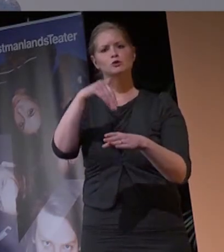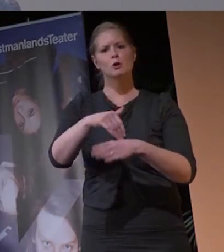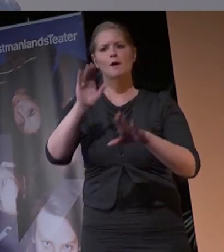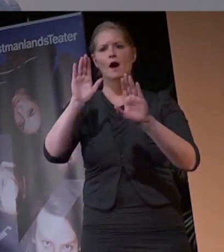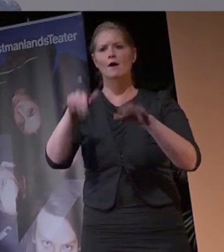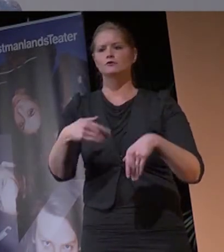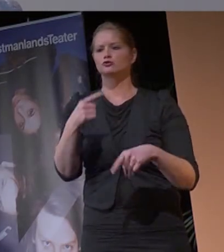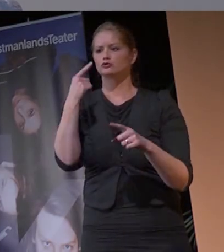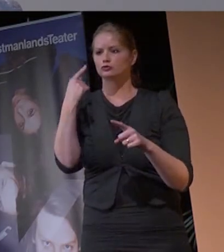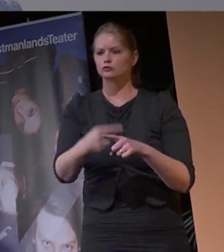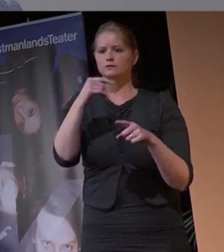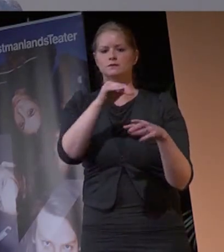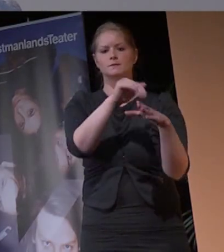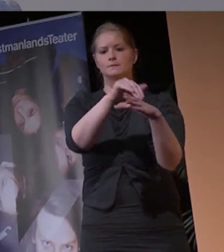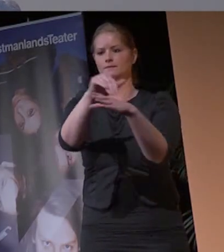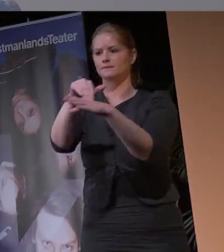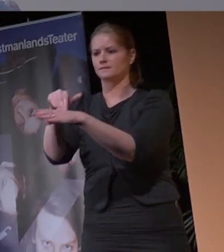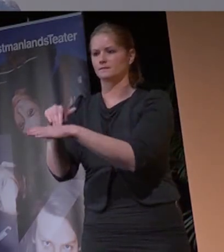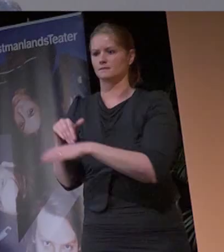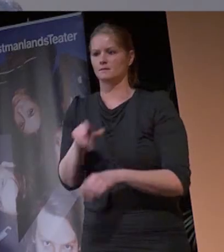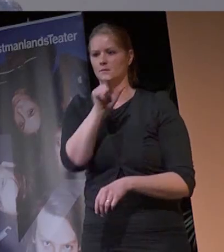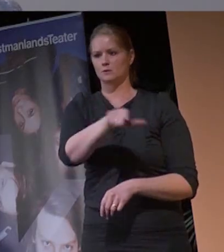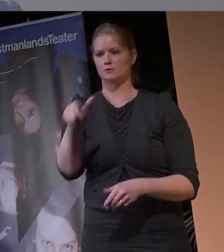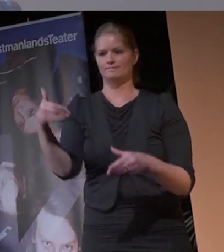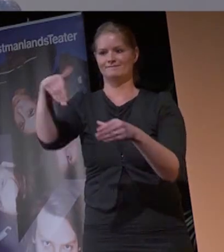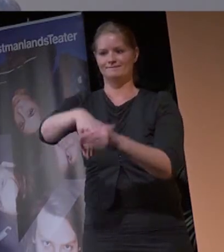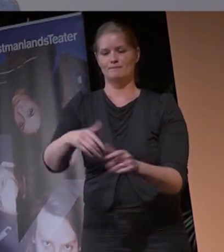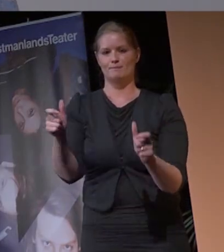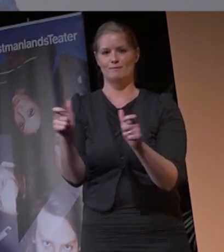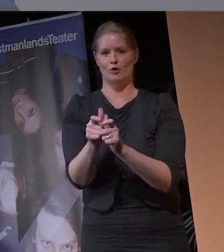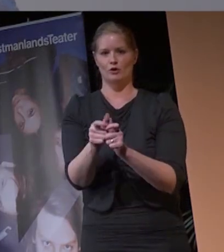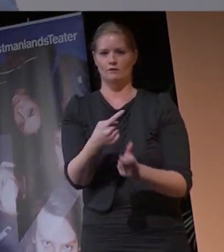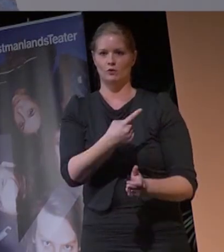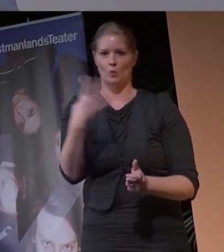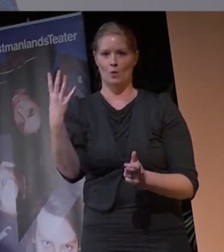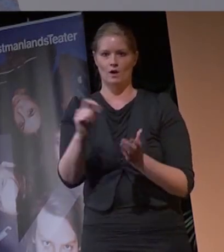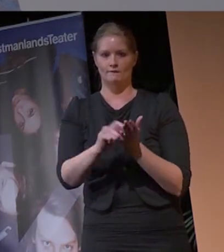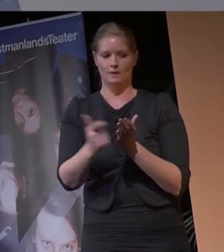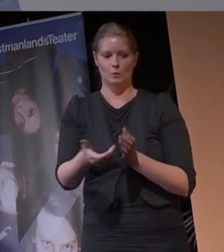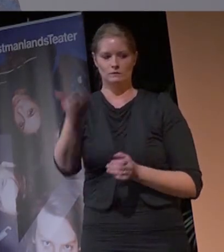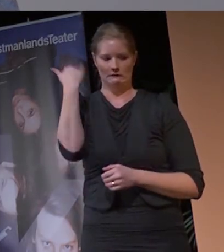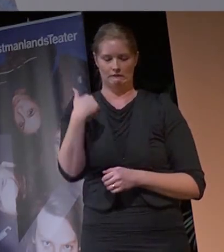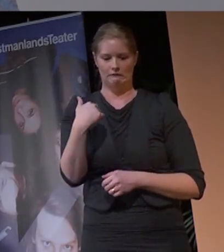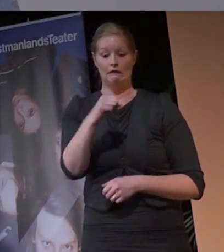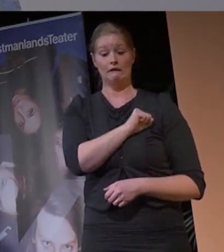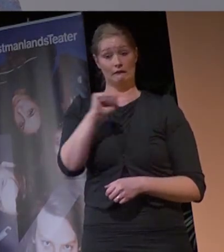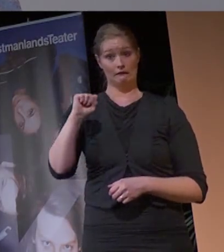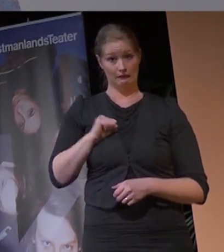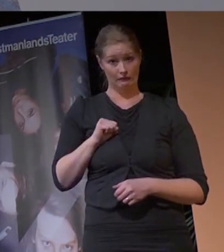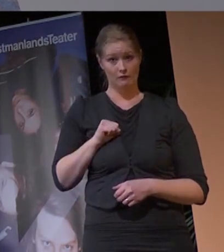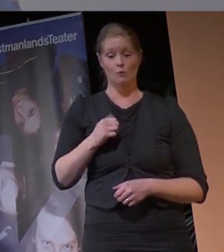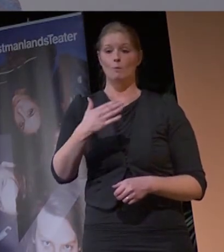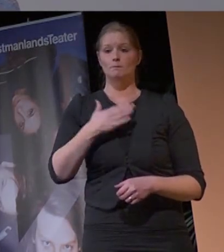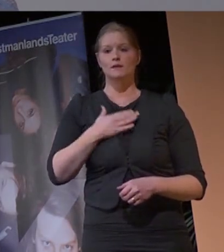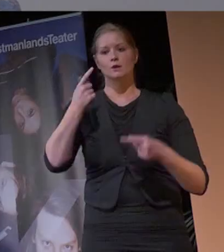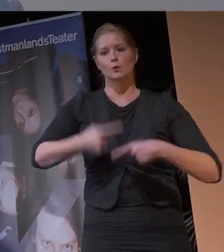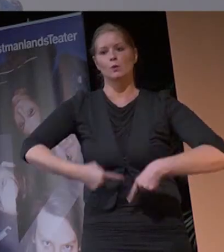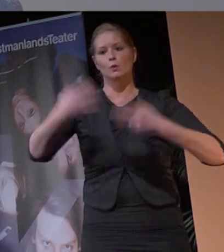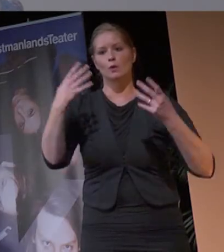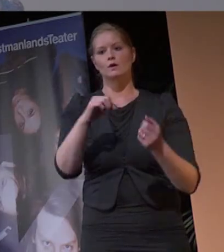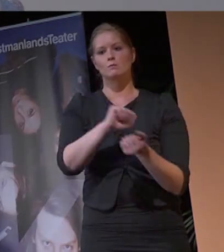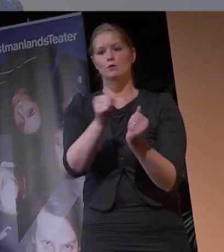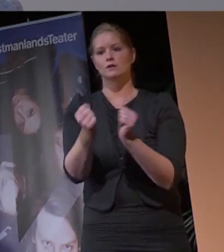de församlade den där dagen för några veckor sedan. Att regeringens och min kulturpolitiska vision